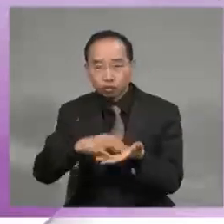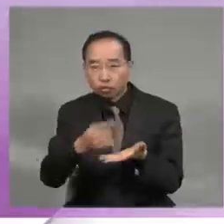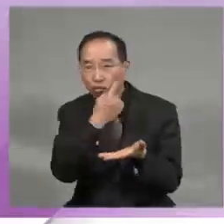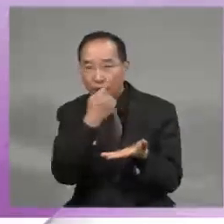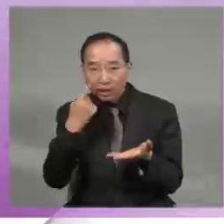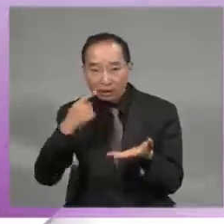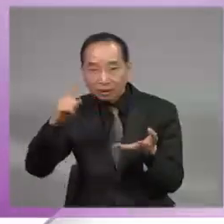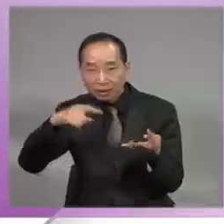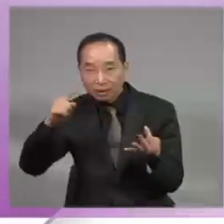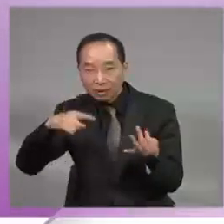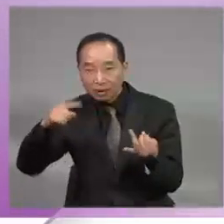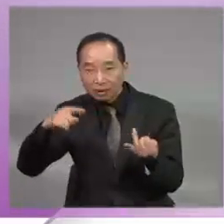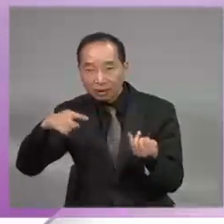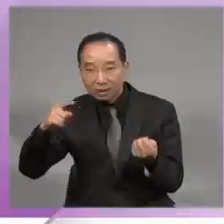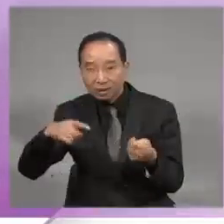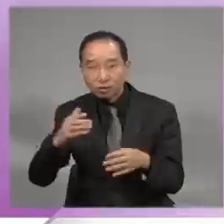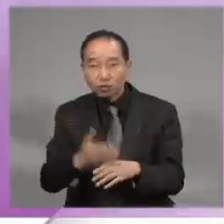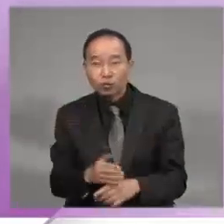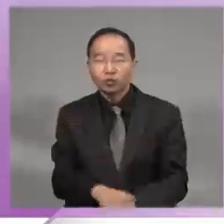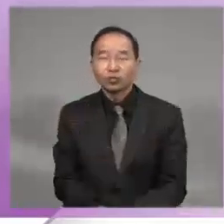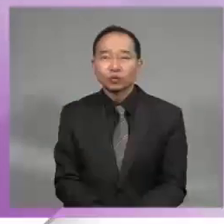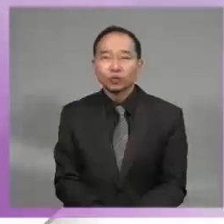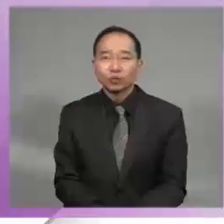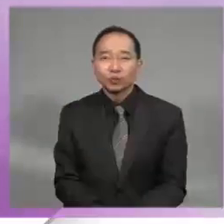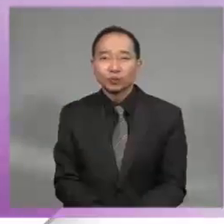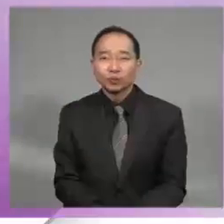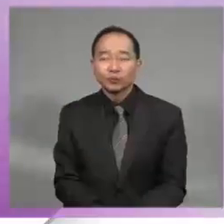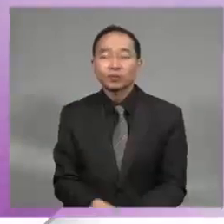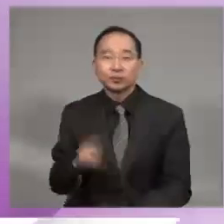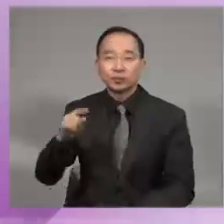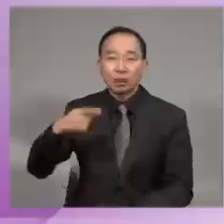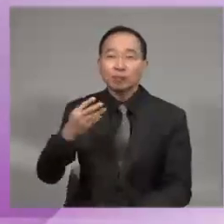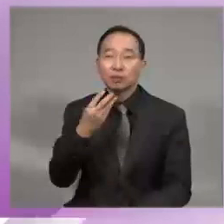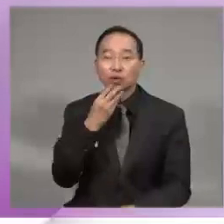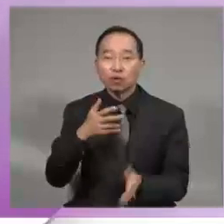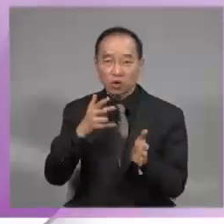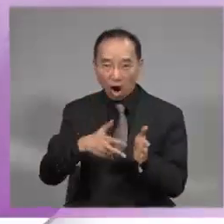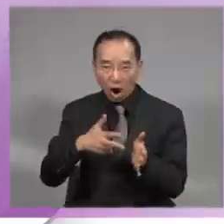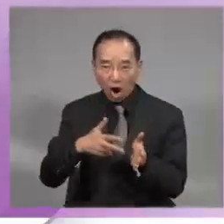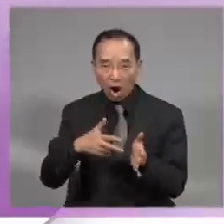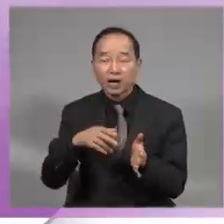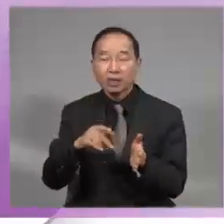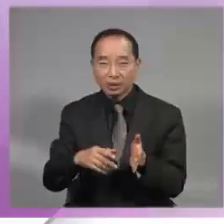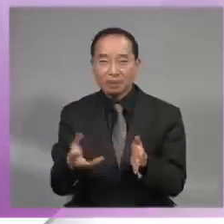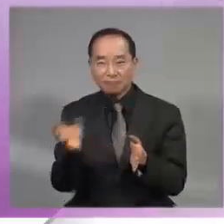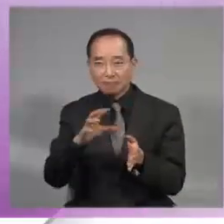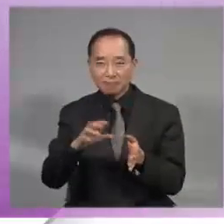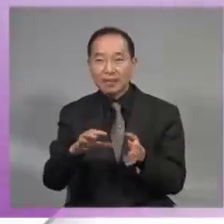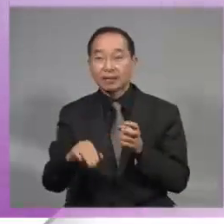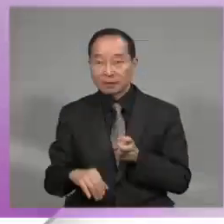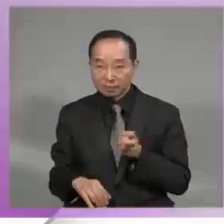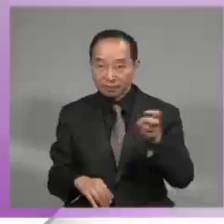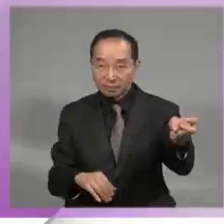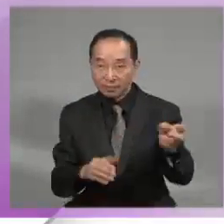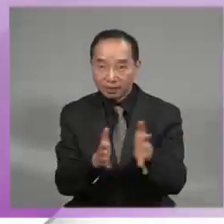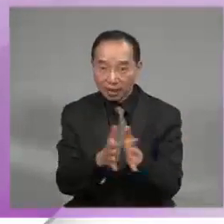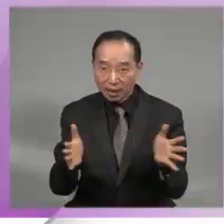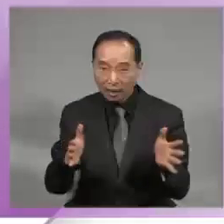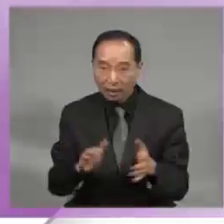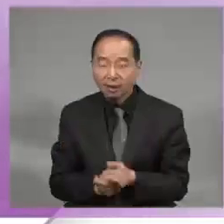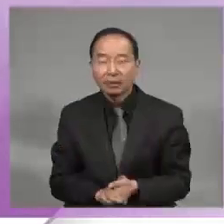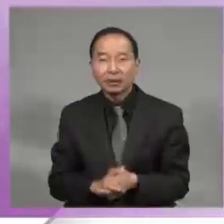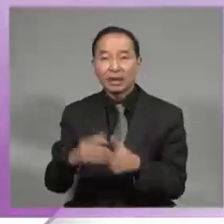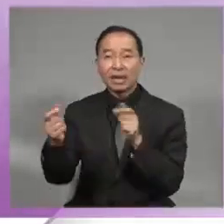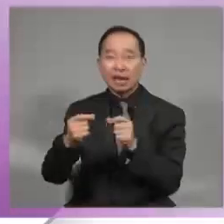것 같아요. 네. 네. 자, 그럼 이제 서울역에서도 또 이송을 하겠죠. 네. 이제 근처 또 이제